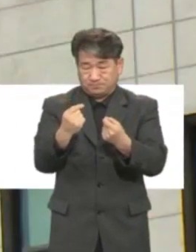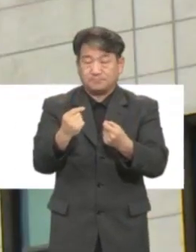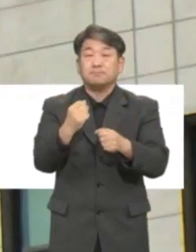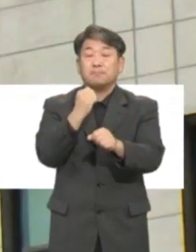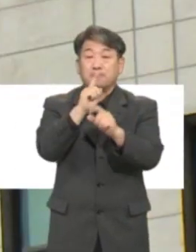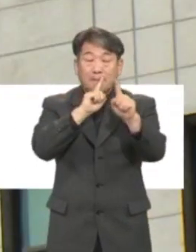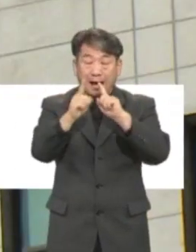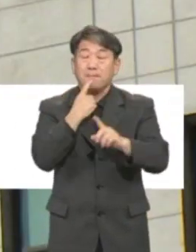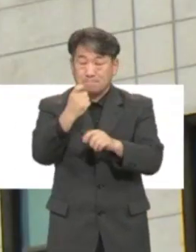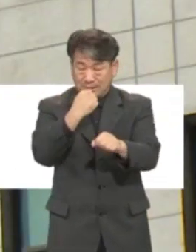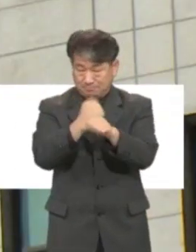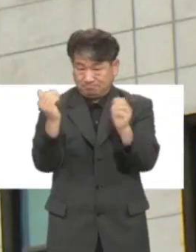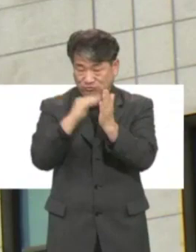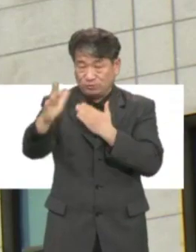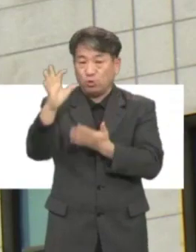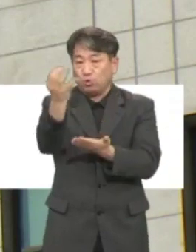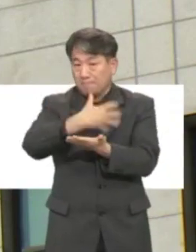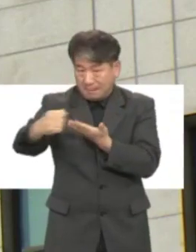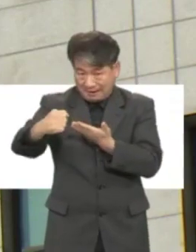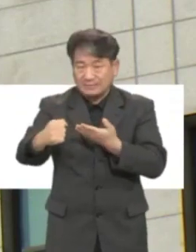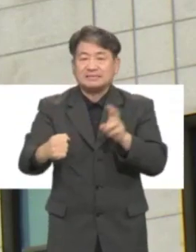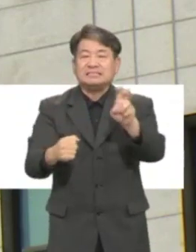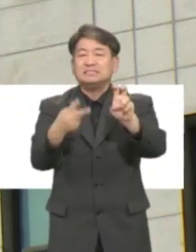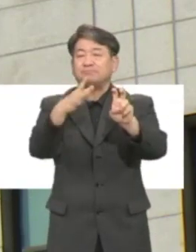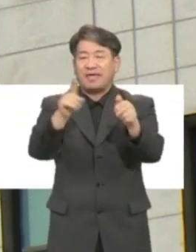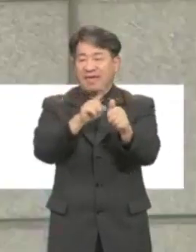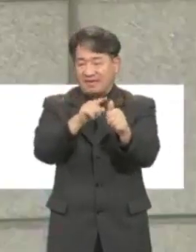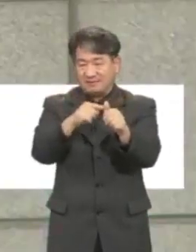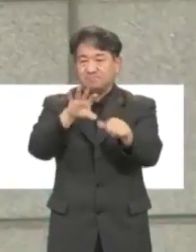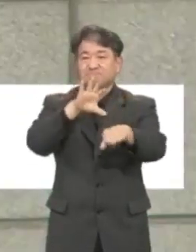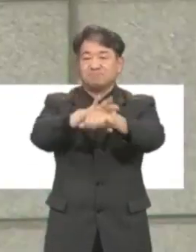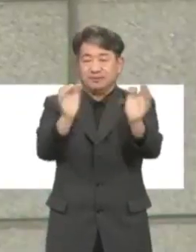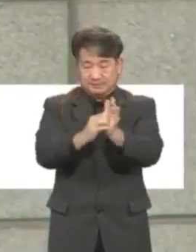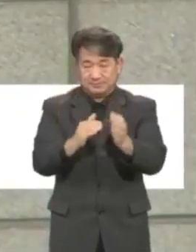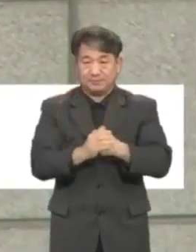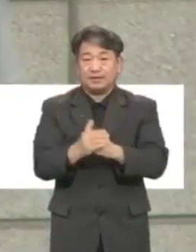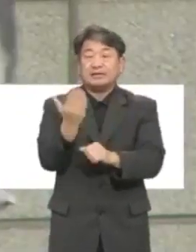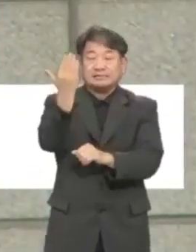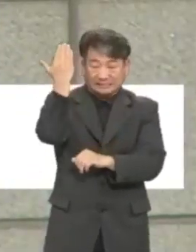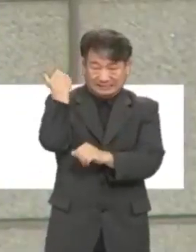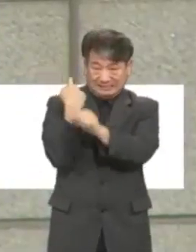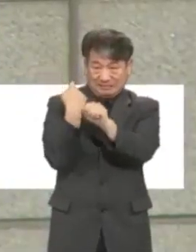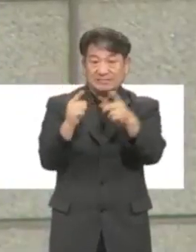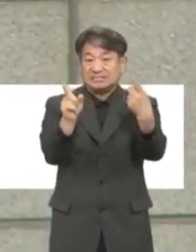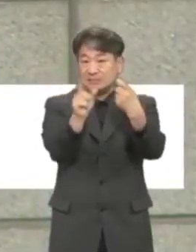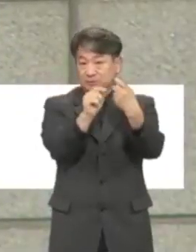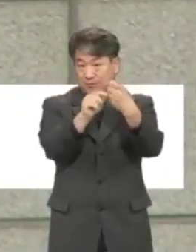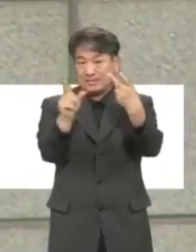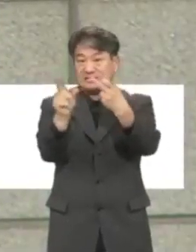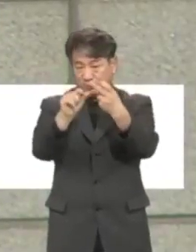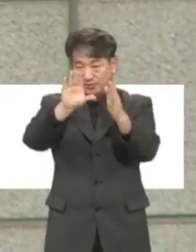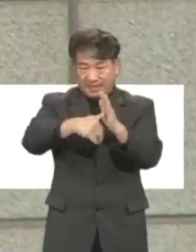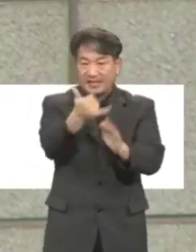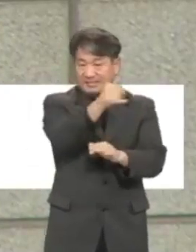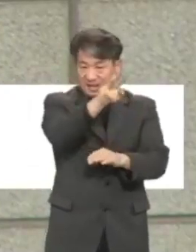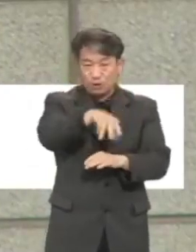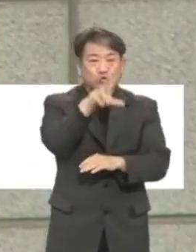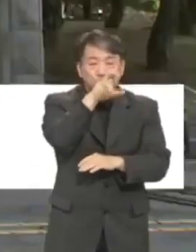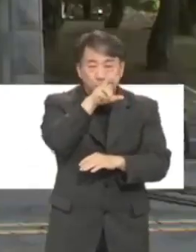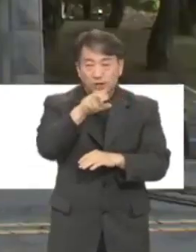전직 조직 폭력배 20대를 구속 기소했습니다는 지난해 11월과 12월 세종시 조치원읍과